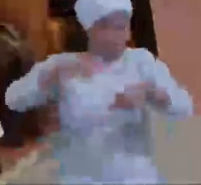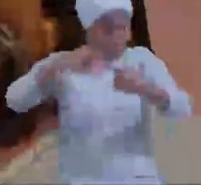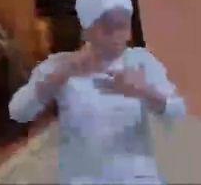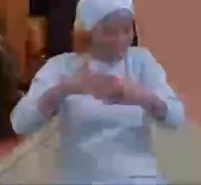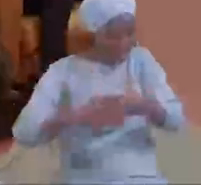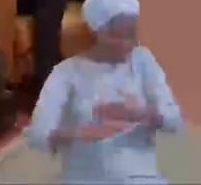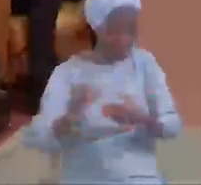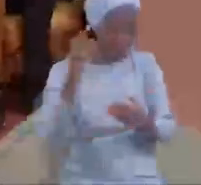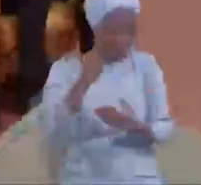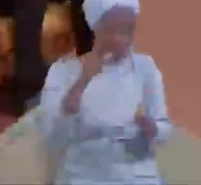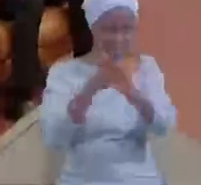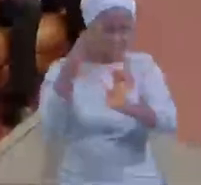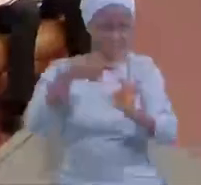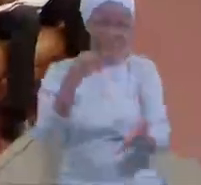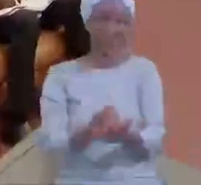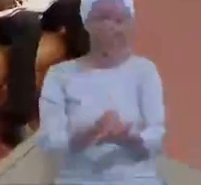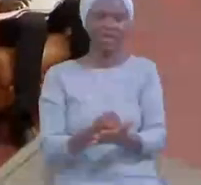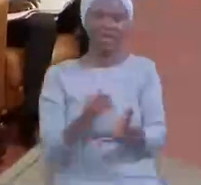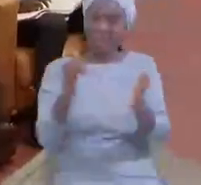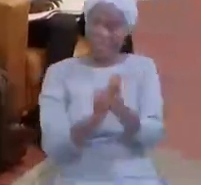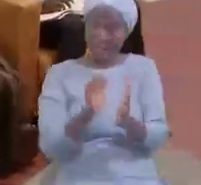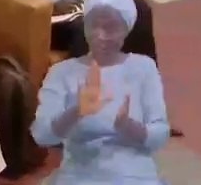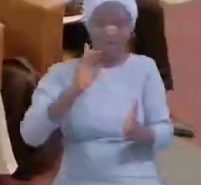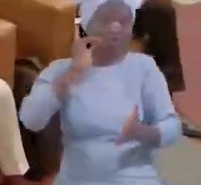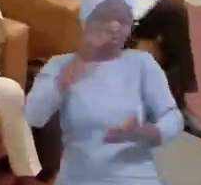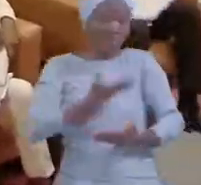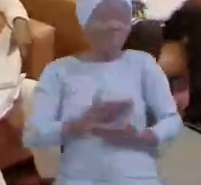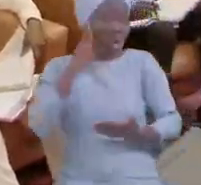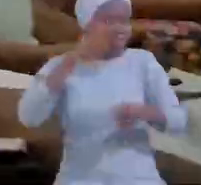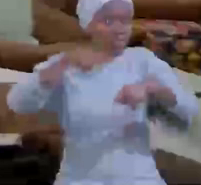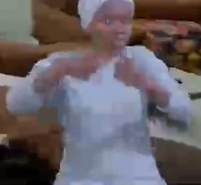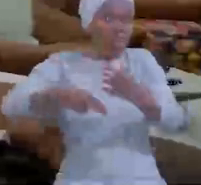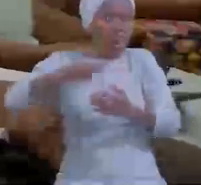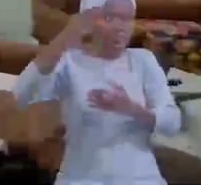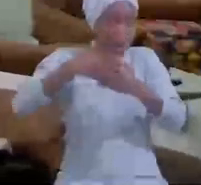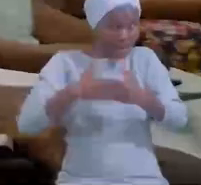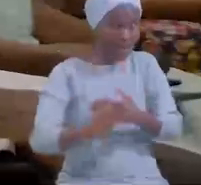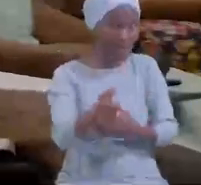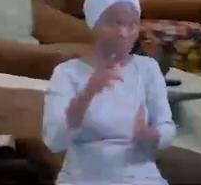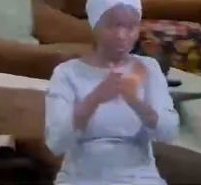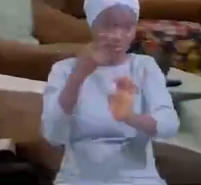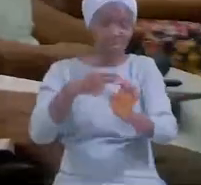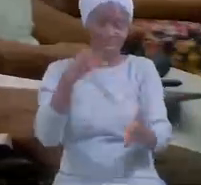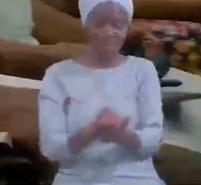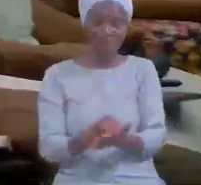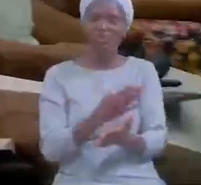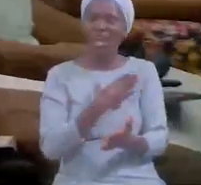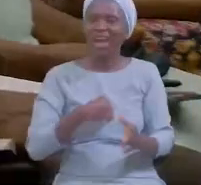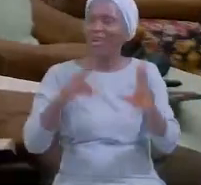niveau-là. Votre fille ira au-delà de vous. Il n'y a